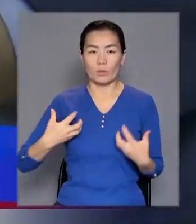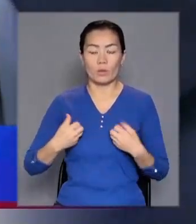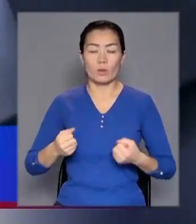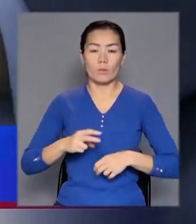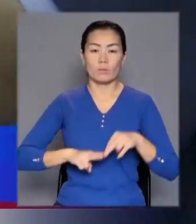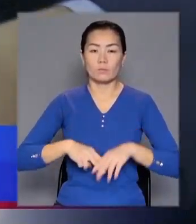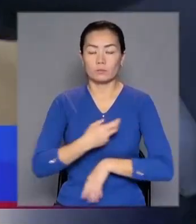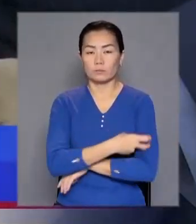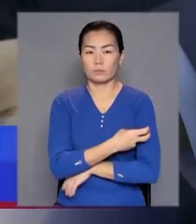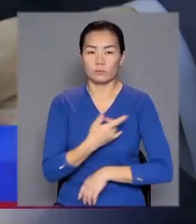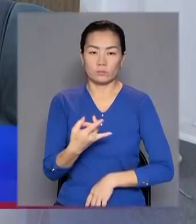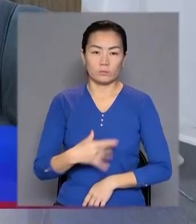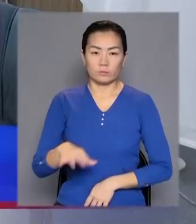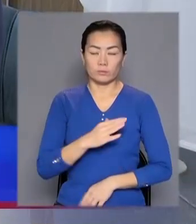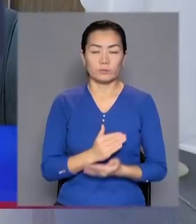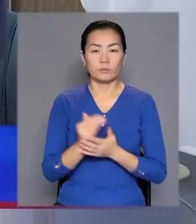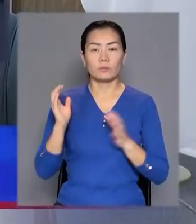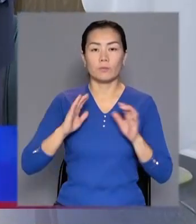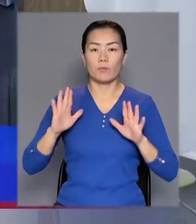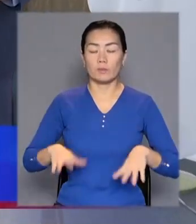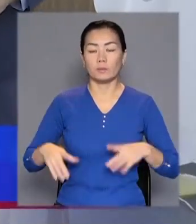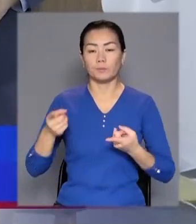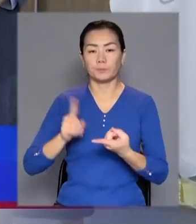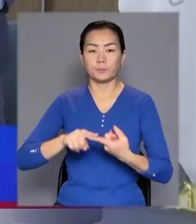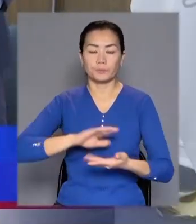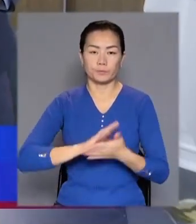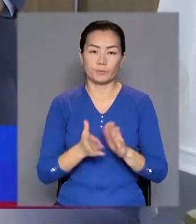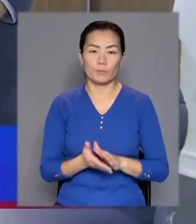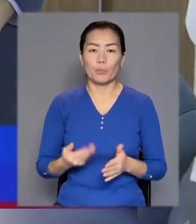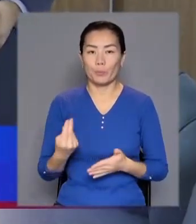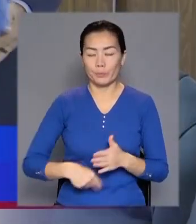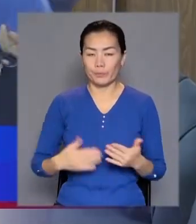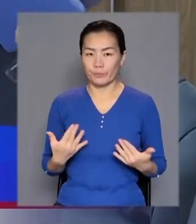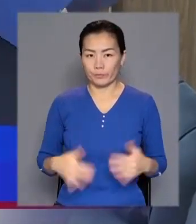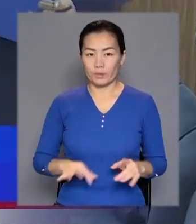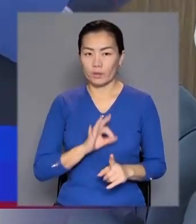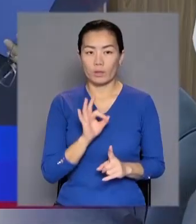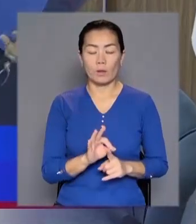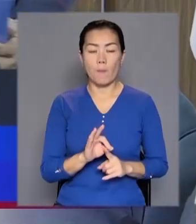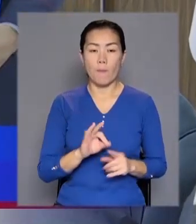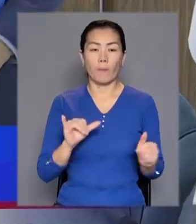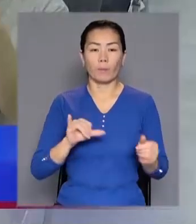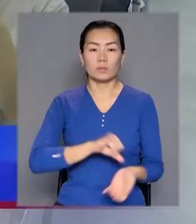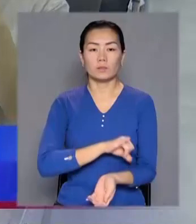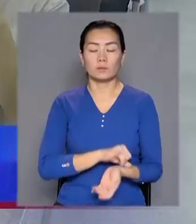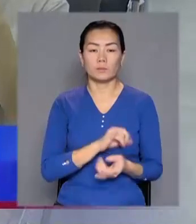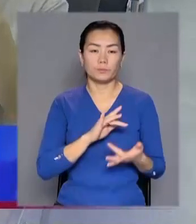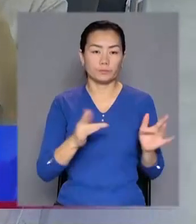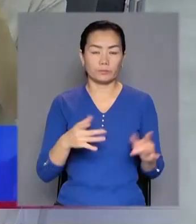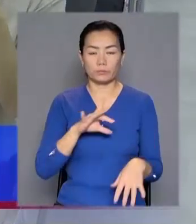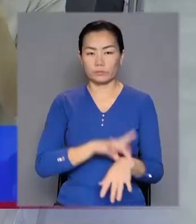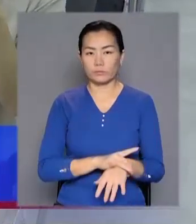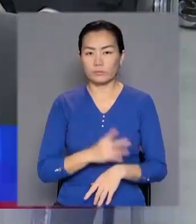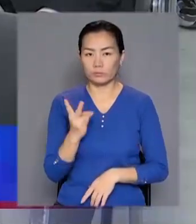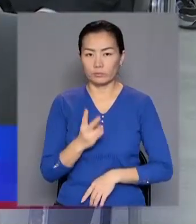денсаулық сақтау басқармасы мен өңіріміздегі жоғарғы оқу орындарының бірімен ынтымақтастық меморандумына қол қойды. Мақсат кесел болған нашақорлықпен бірлесіп